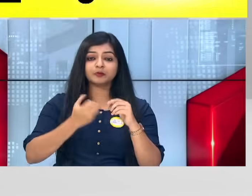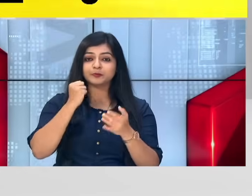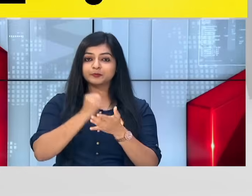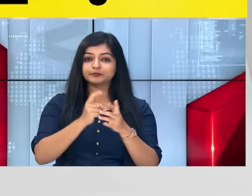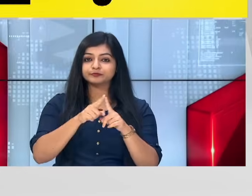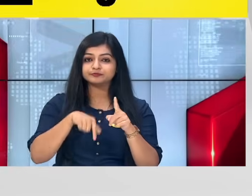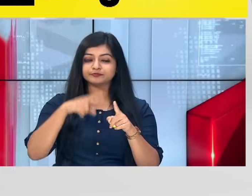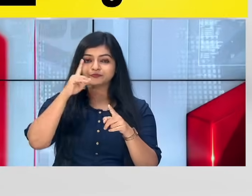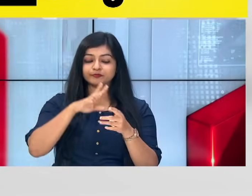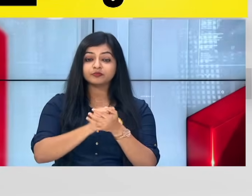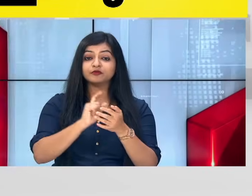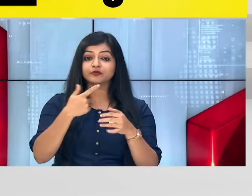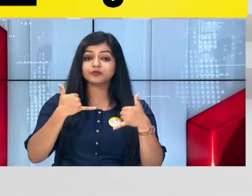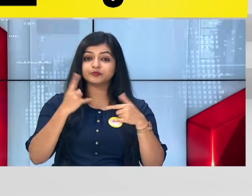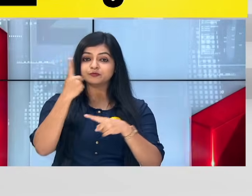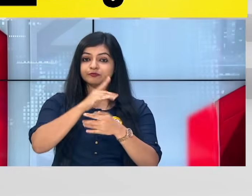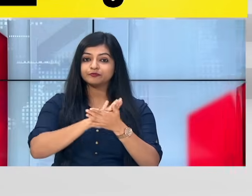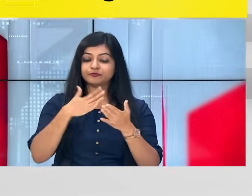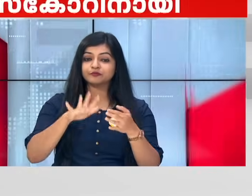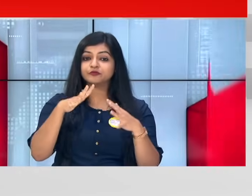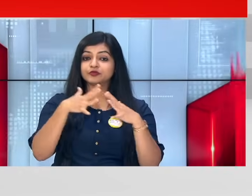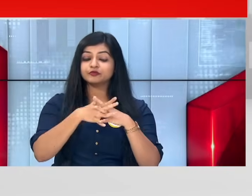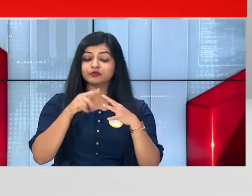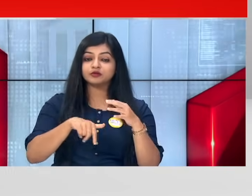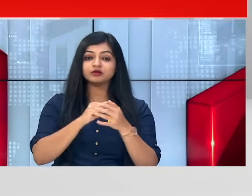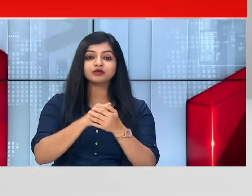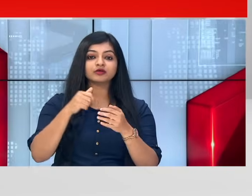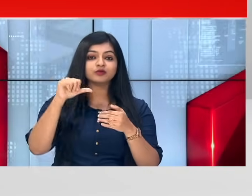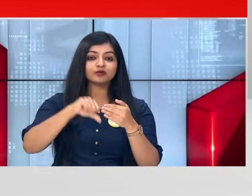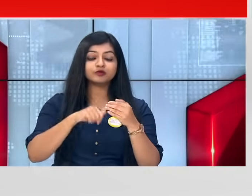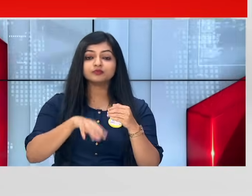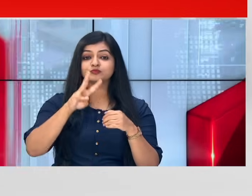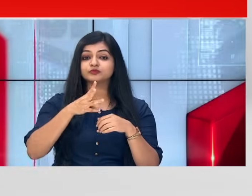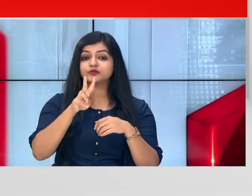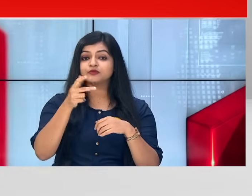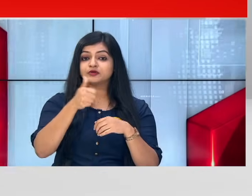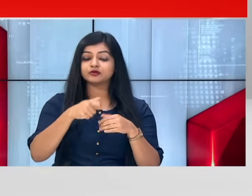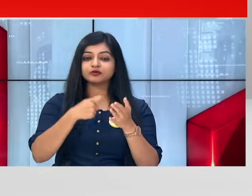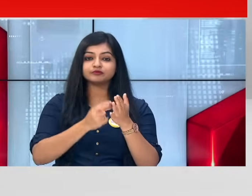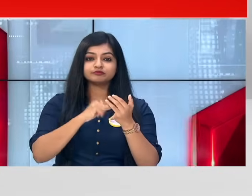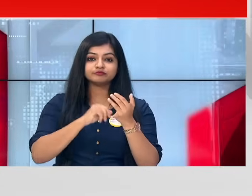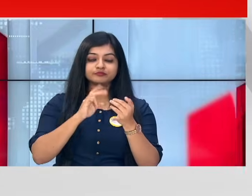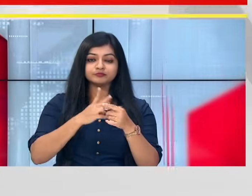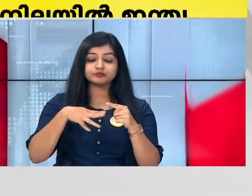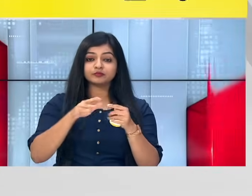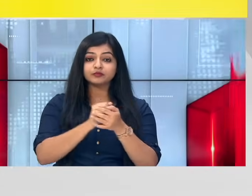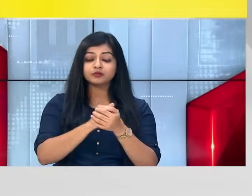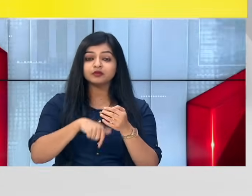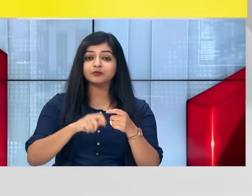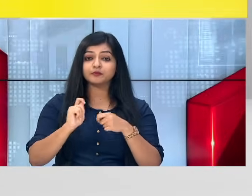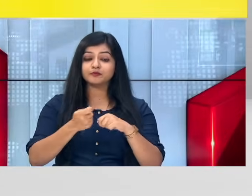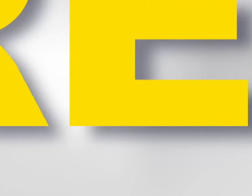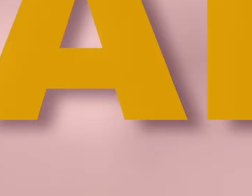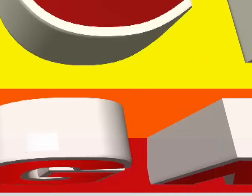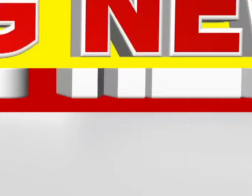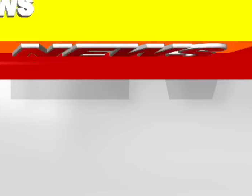ദിനത്തെ കളി അവസാനിക്കുമ്പോൾ 5 വിക്കറ്റ് നഷ്ടത്തിൽ 326 എന്ന നിലയിലാണ്. തുടക്കത്തിൽ പറഞ്ഞതുപോലെ ഇതൊരു ബാറ്റേഴ്സ് ഫ്രണ്ട്ലി ആയിട്ടുള്ള ഒരു വിക്കറ്റാണ്.